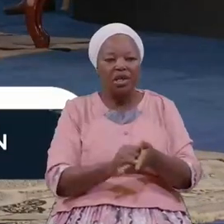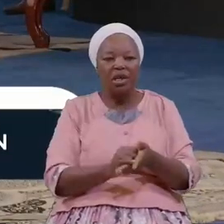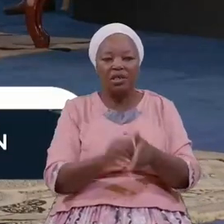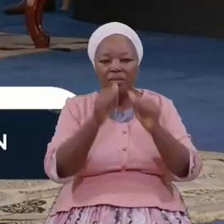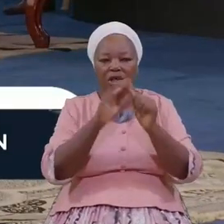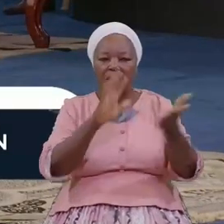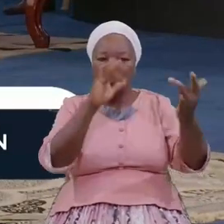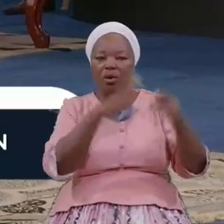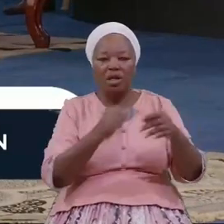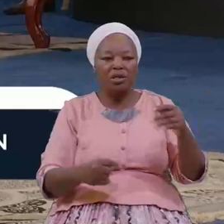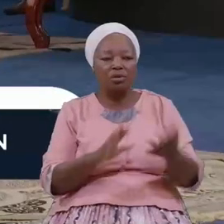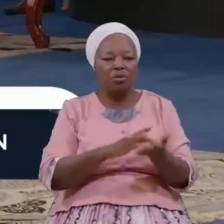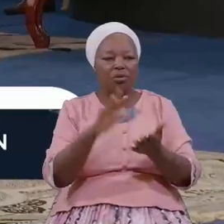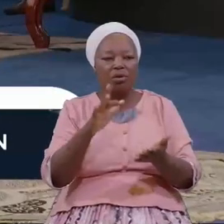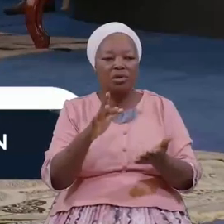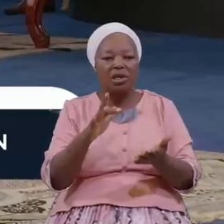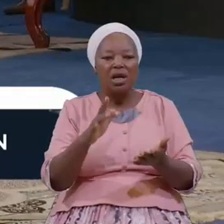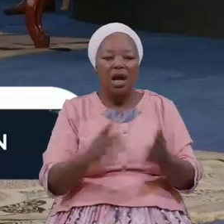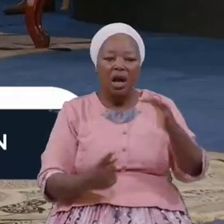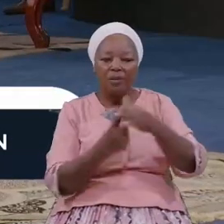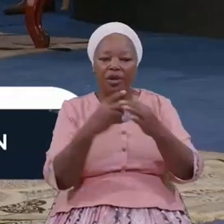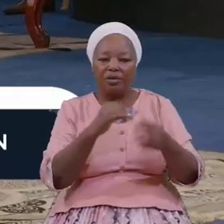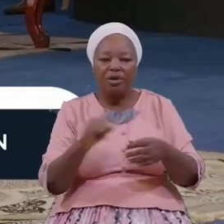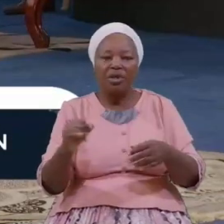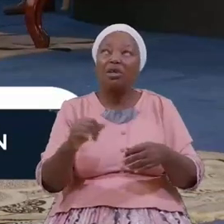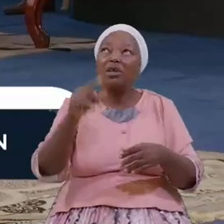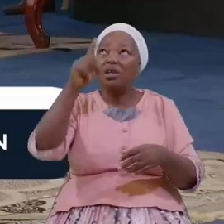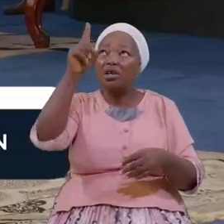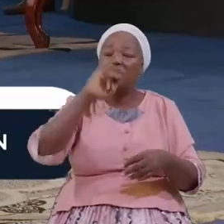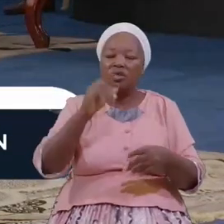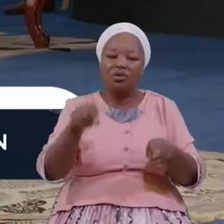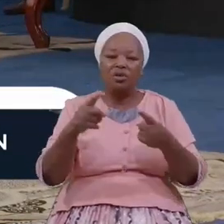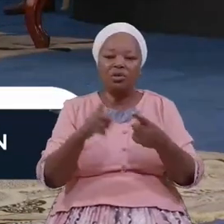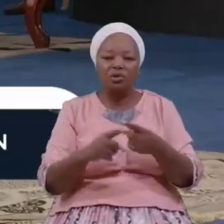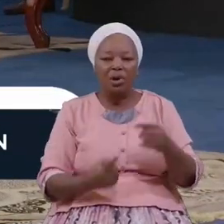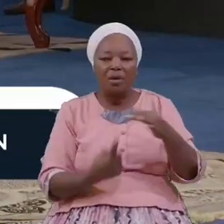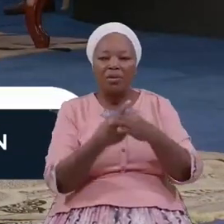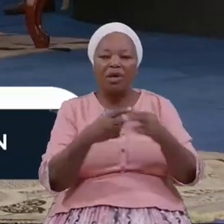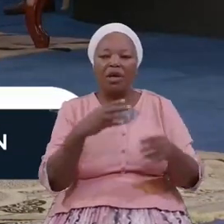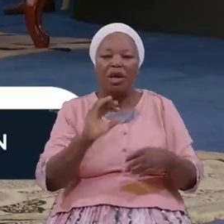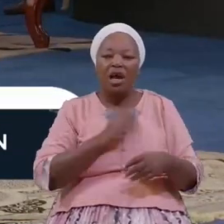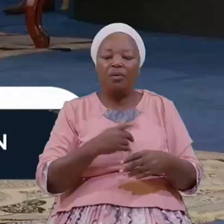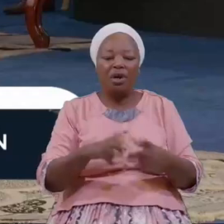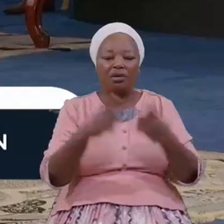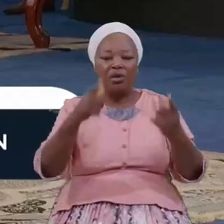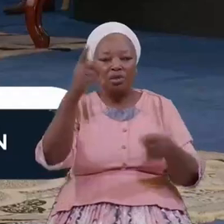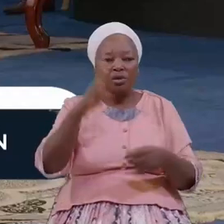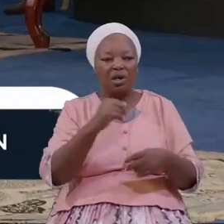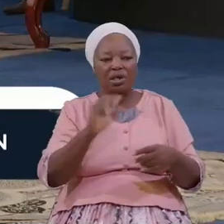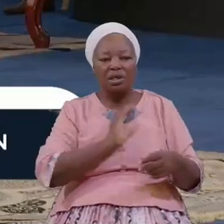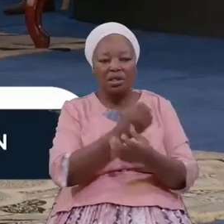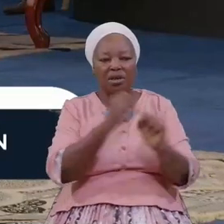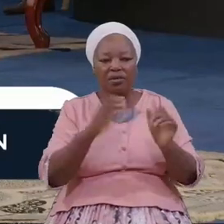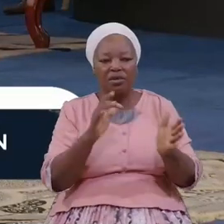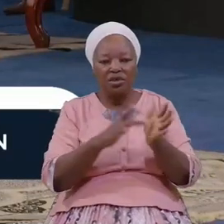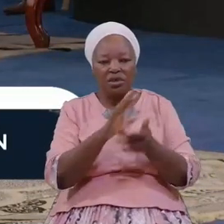espérance et la manifestation de la gloire du grand Dieu et de notre Sauveur Jésus-Christ.